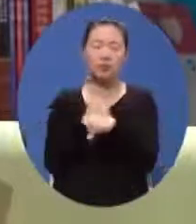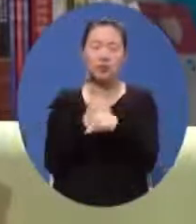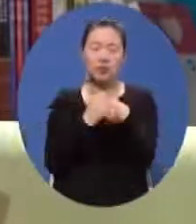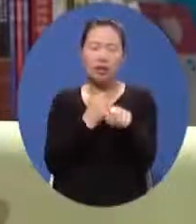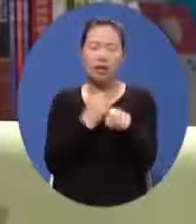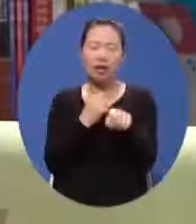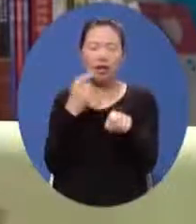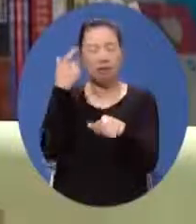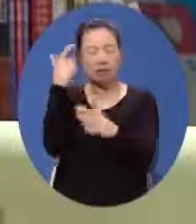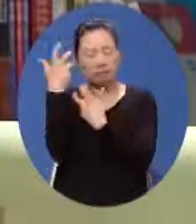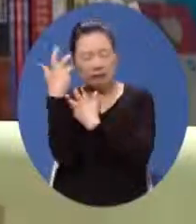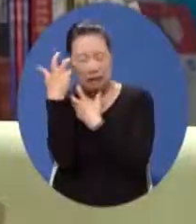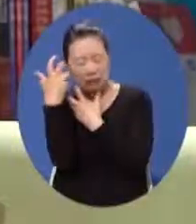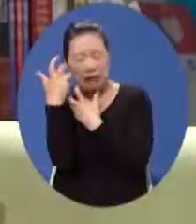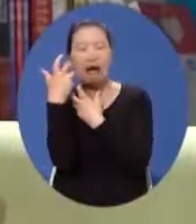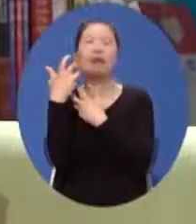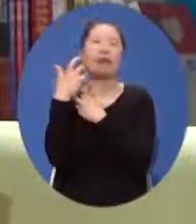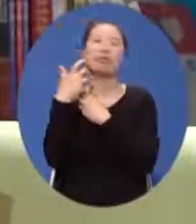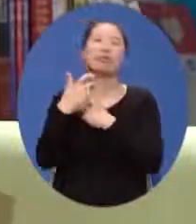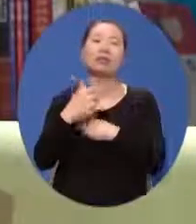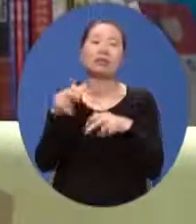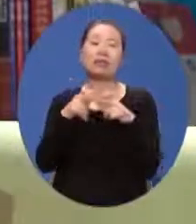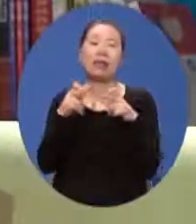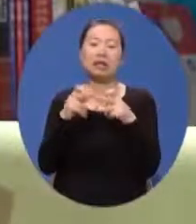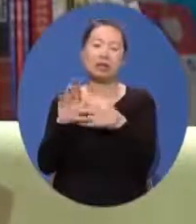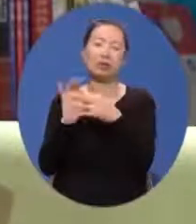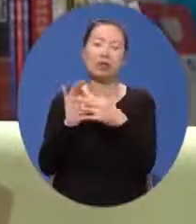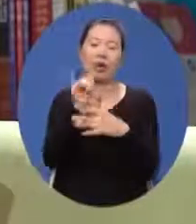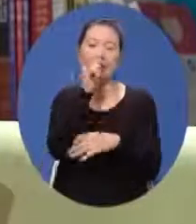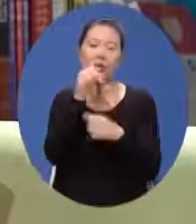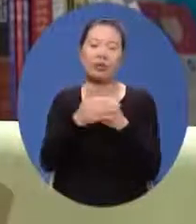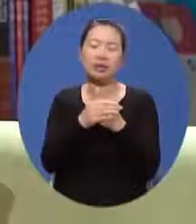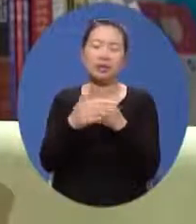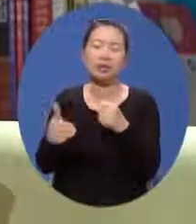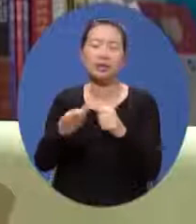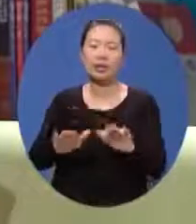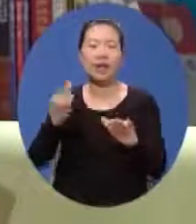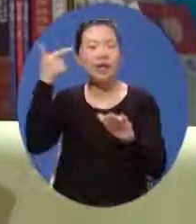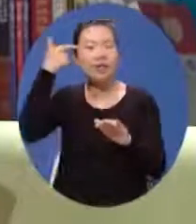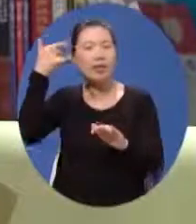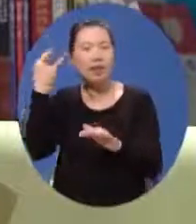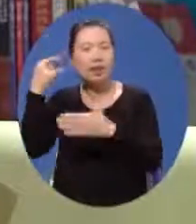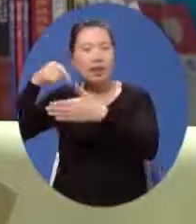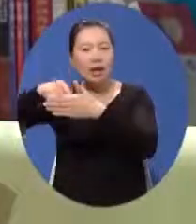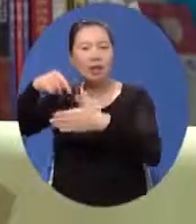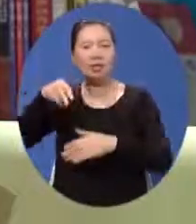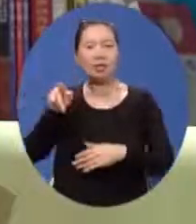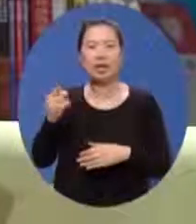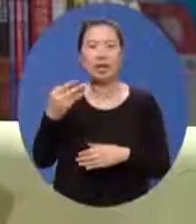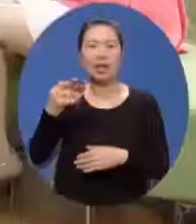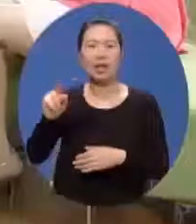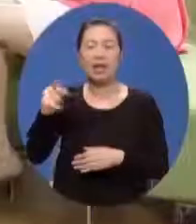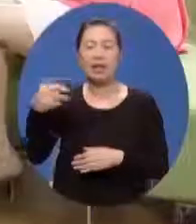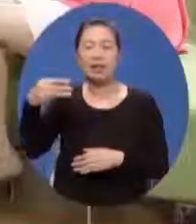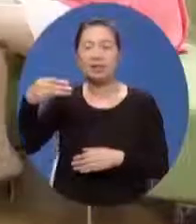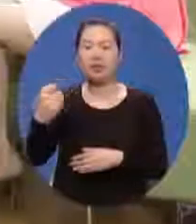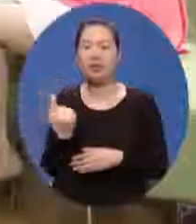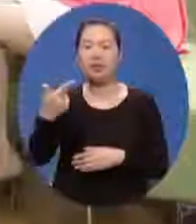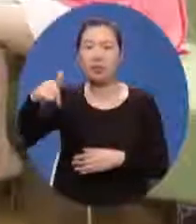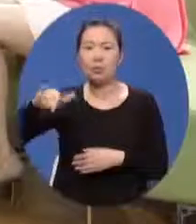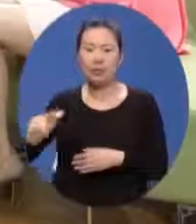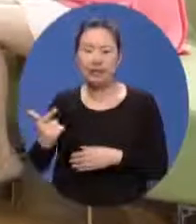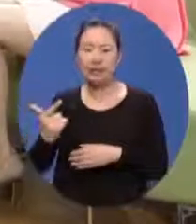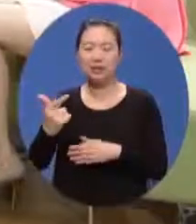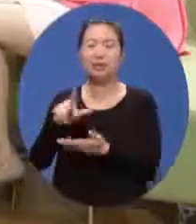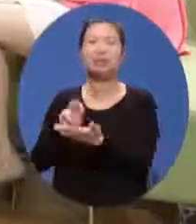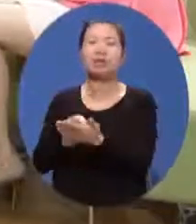관련된 장애군에 같이 속해 있습니다. 그렇기 때문에 이것이 이제 이 뇌에서 세로토닌 체계에 문제가 있을 경우에도 이런